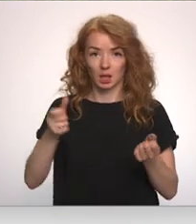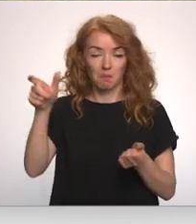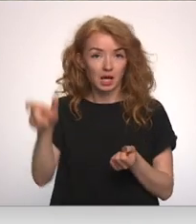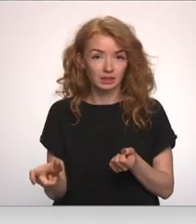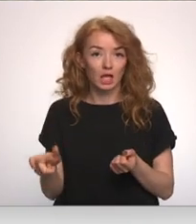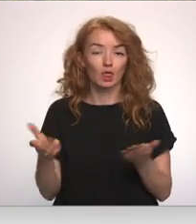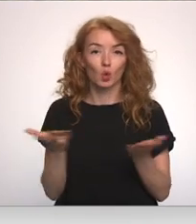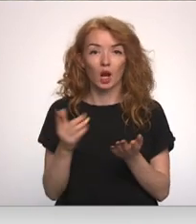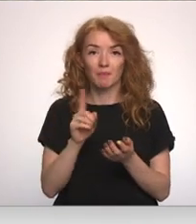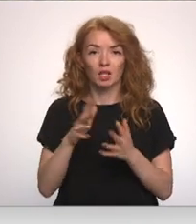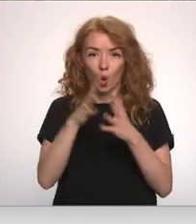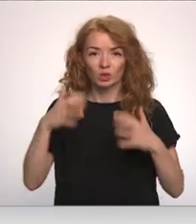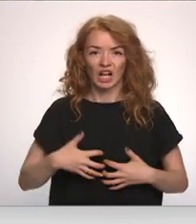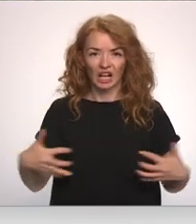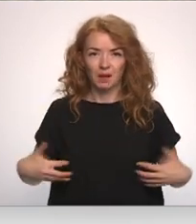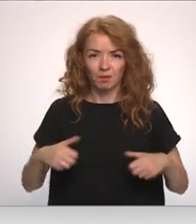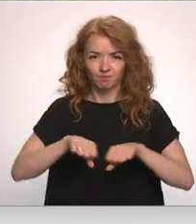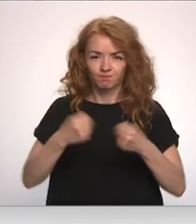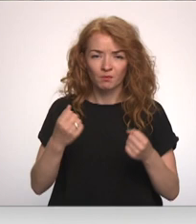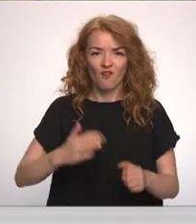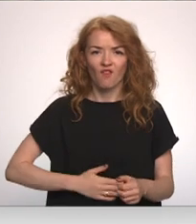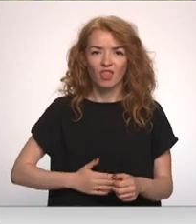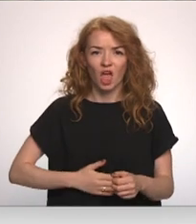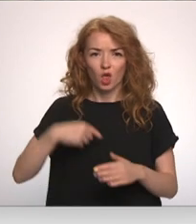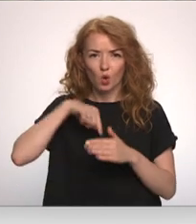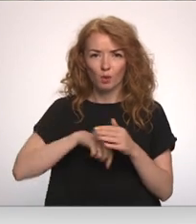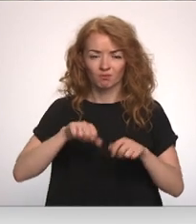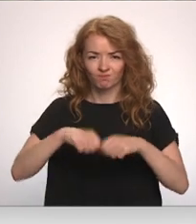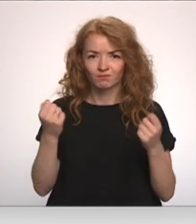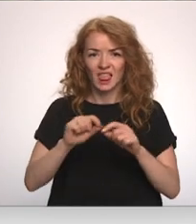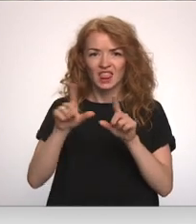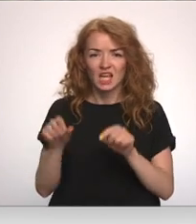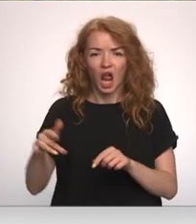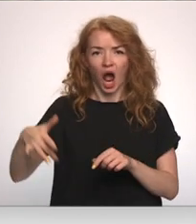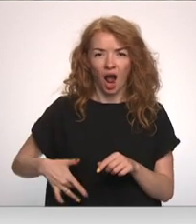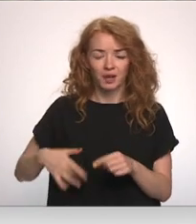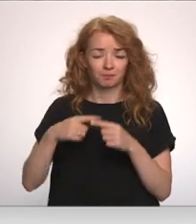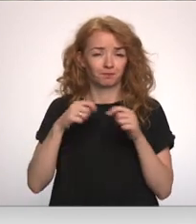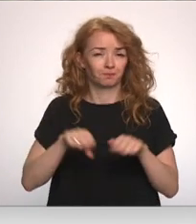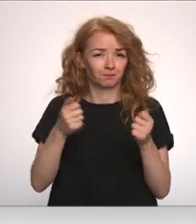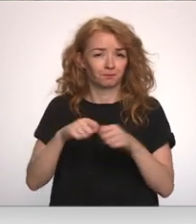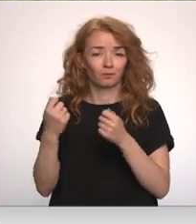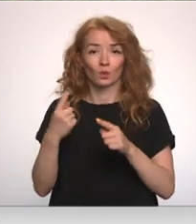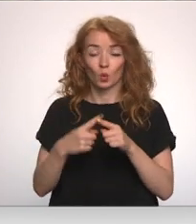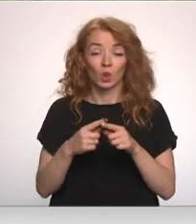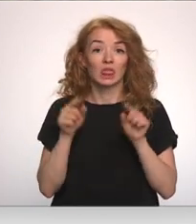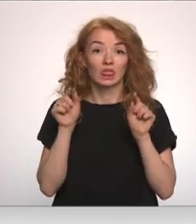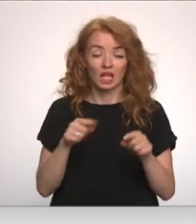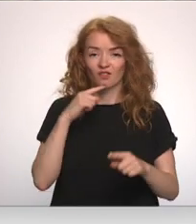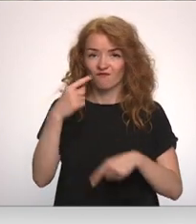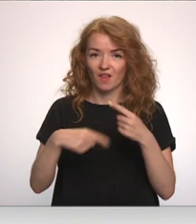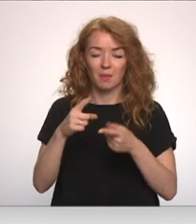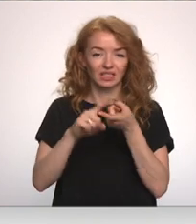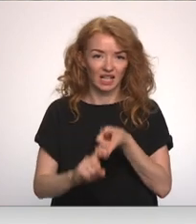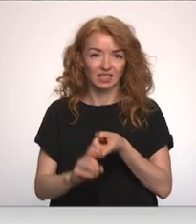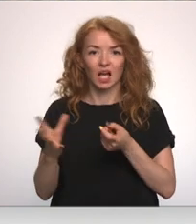kuriem ir daudz ribu lūzumi, ir vēdera dobuma traumas, ir nieru traumas, aknu traumas. Un tas vienmēr ir